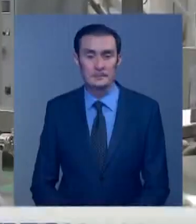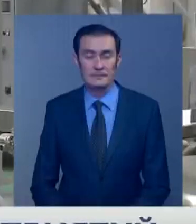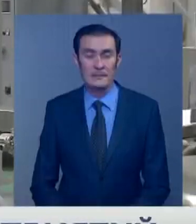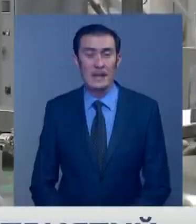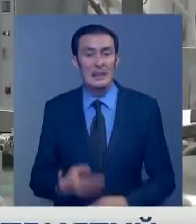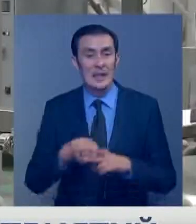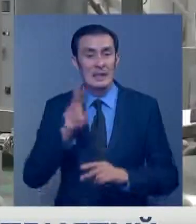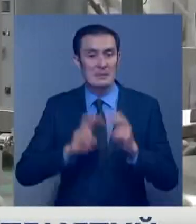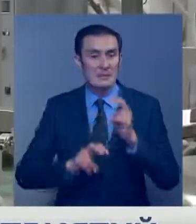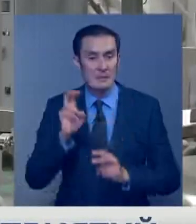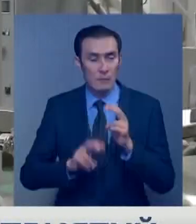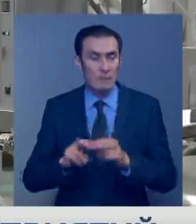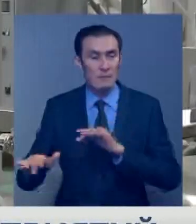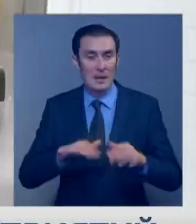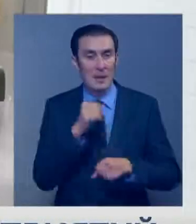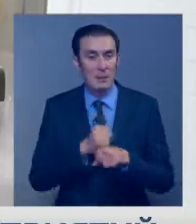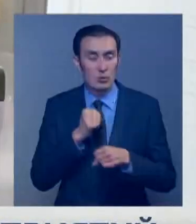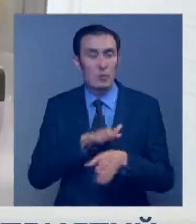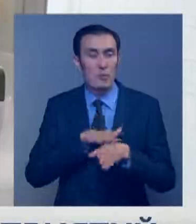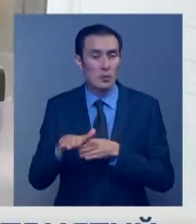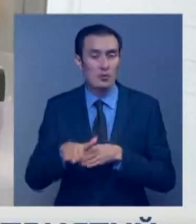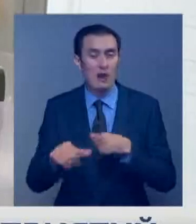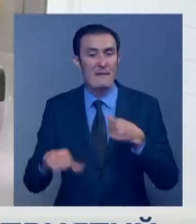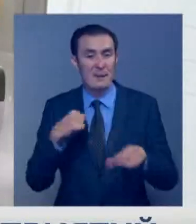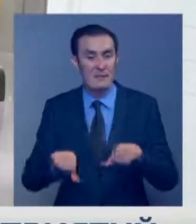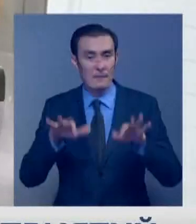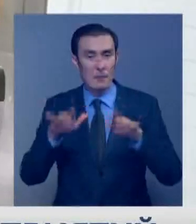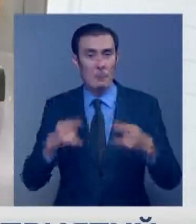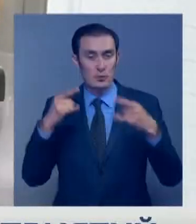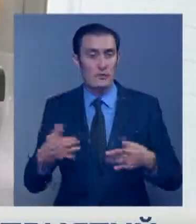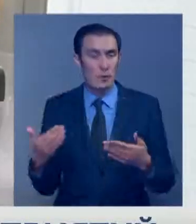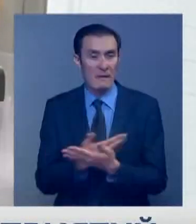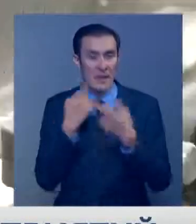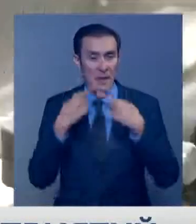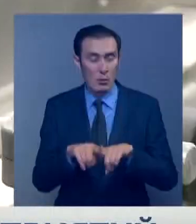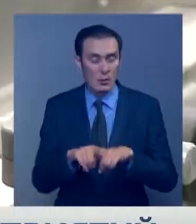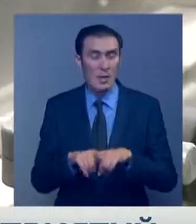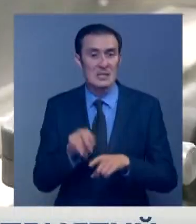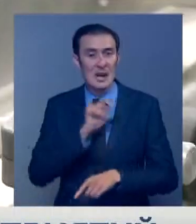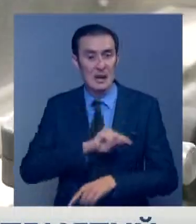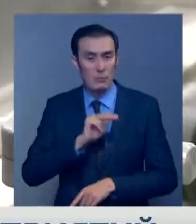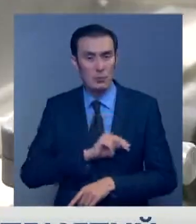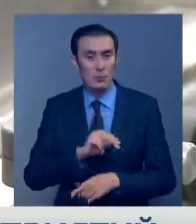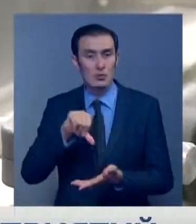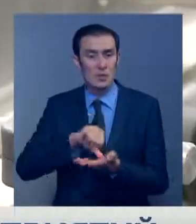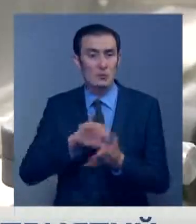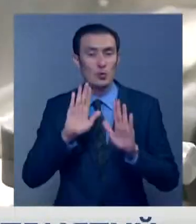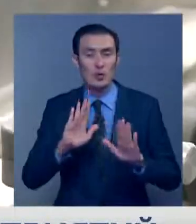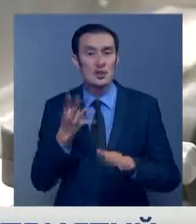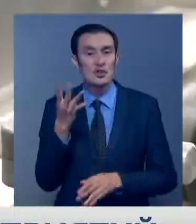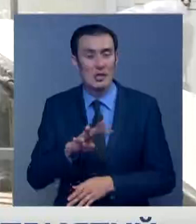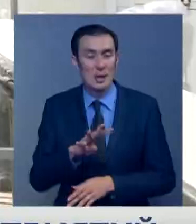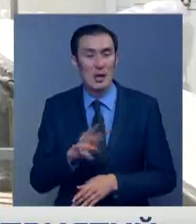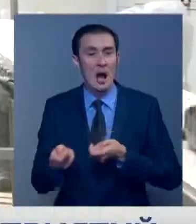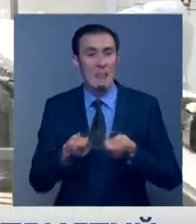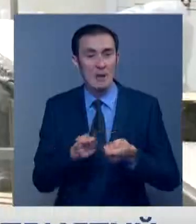На этом заводе весь процесс переработки полностью автоматизирован. Благодаря передовым технологиям за работой всех составляющих наблюдают 4 оператора.